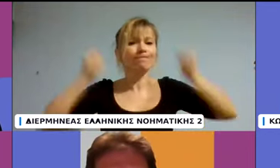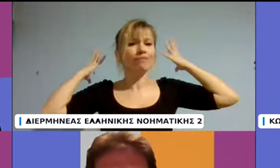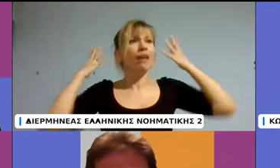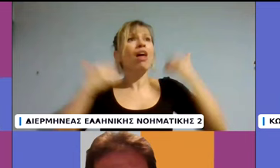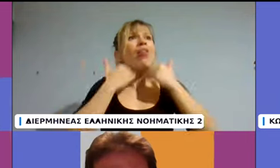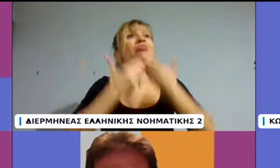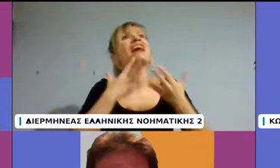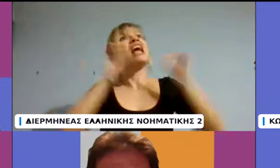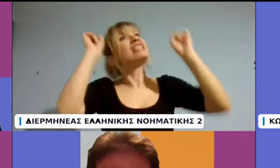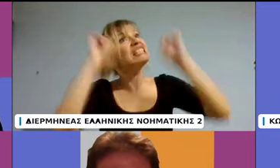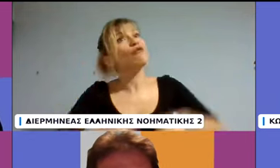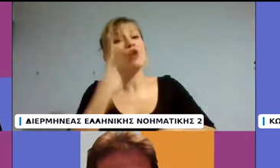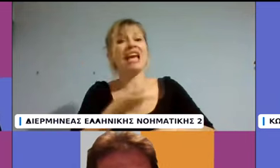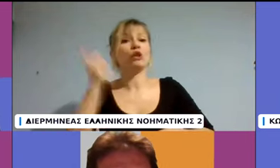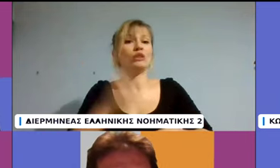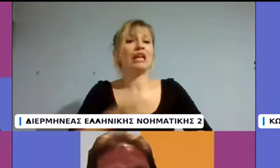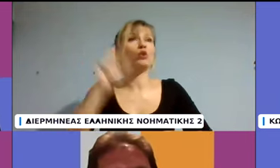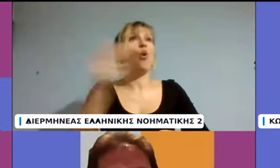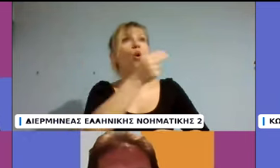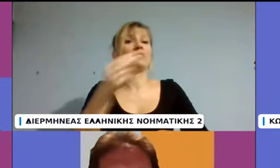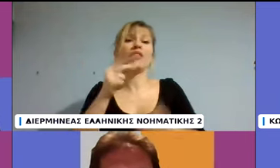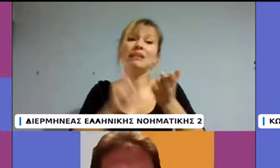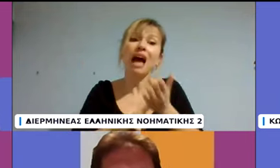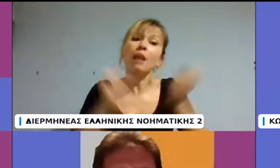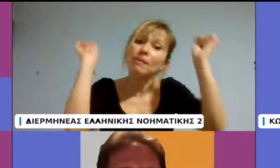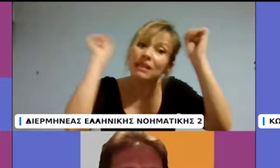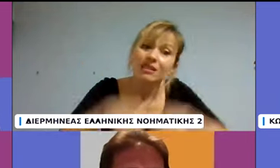Βασίλη, να προσθέσω απλώς κάτι. Ναι, δηλαδή σε αυτό που λες.